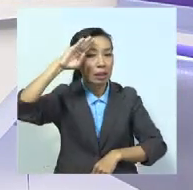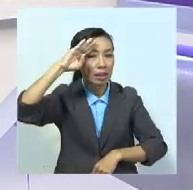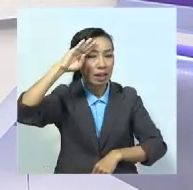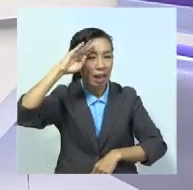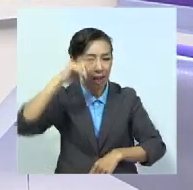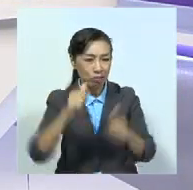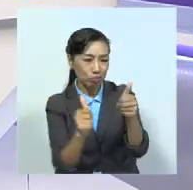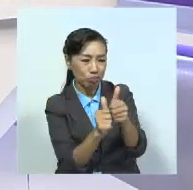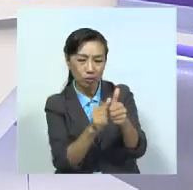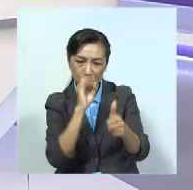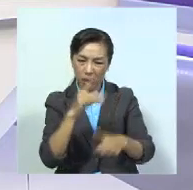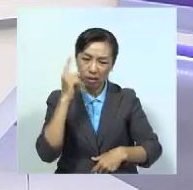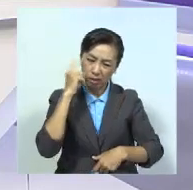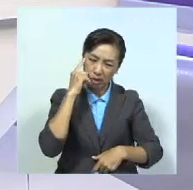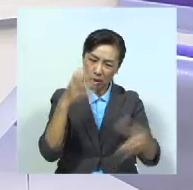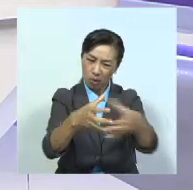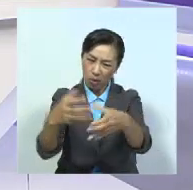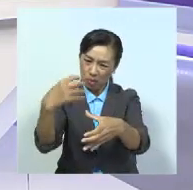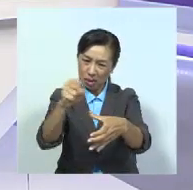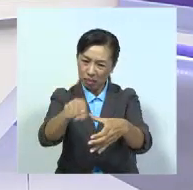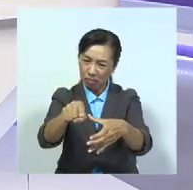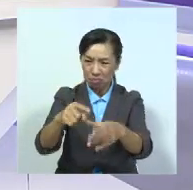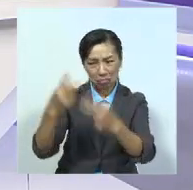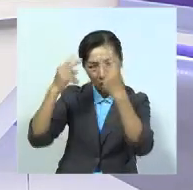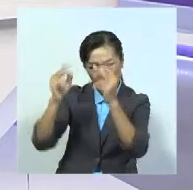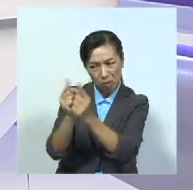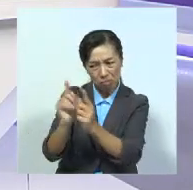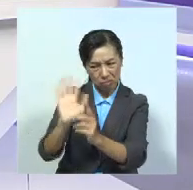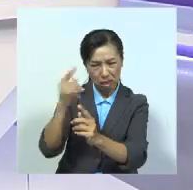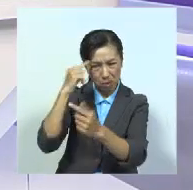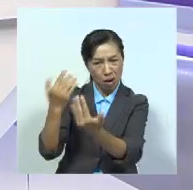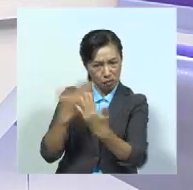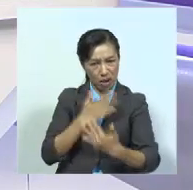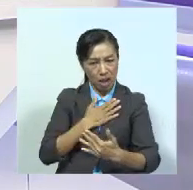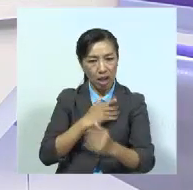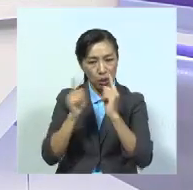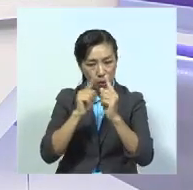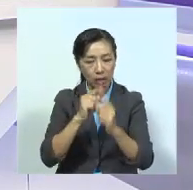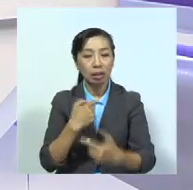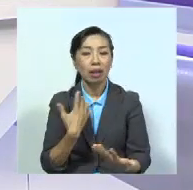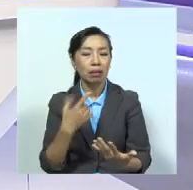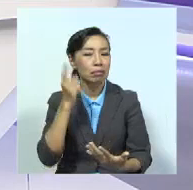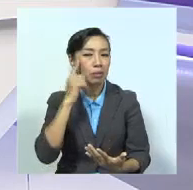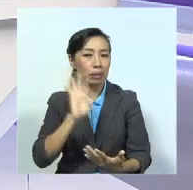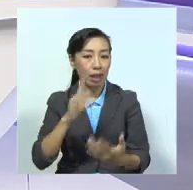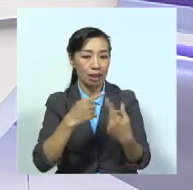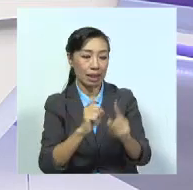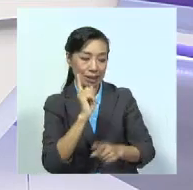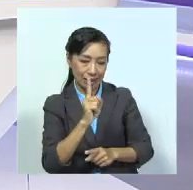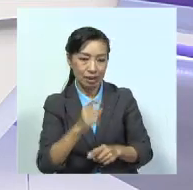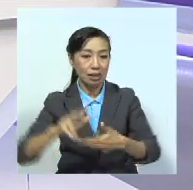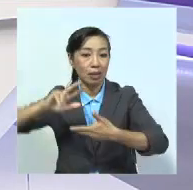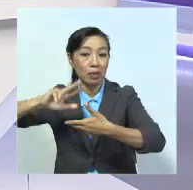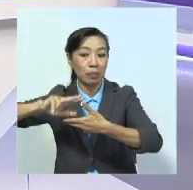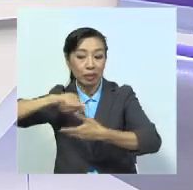นัสเองบอกว่าไม่น่าจะคุยแล้วเพราะว่าตัวเขาได้รับมอบหมายคุยแล้ว คือปกติคนที่เป็นตัวแทนของพลังประชารัฐไปพูดคุยกับสิพักเล็กก็